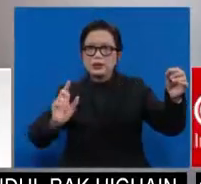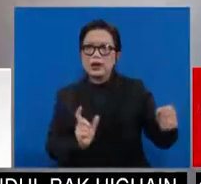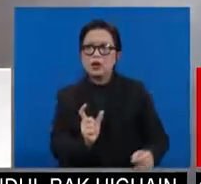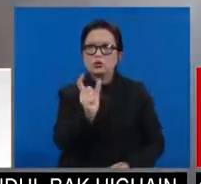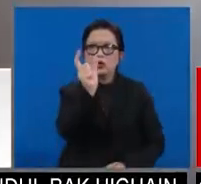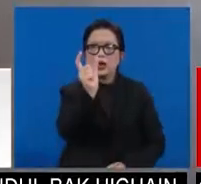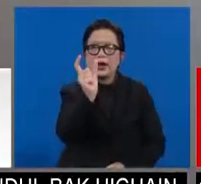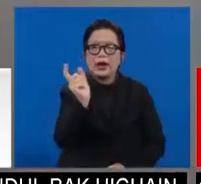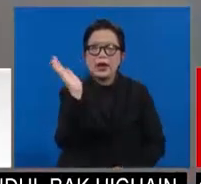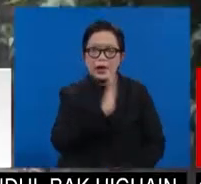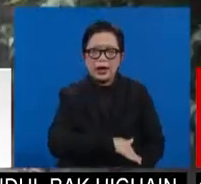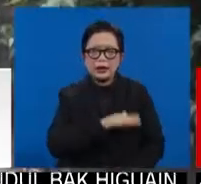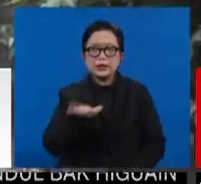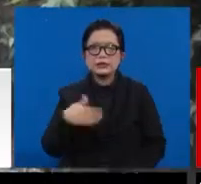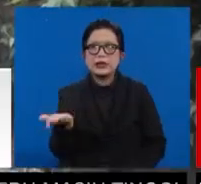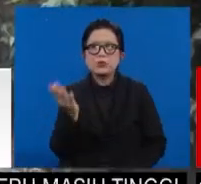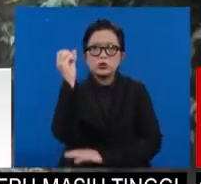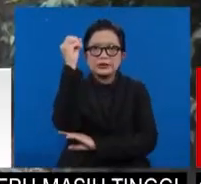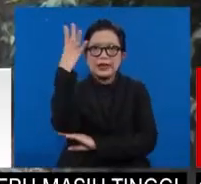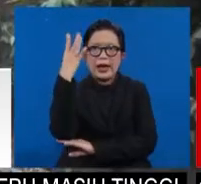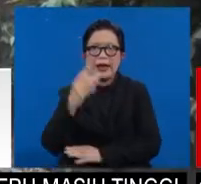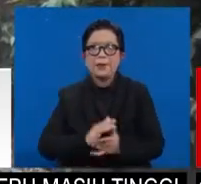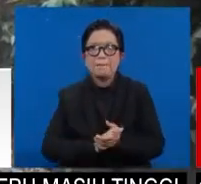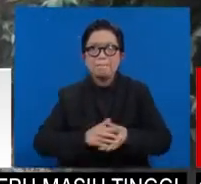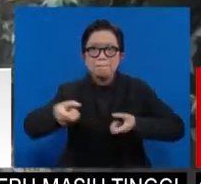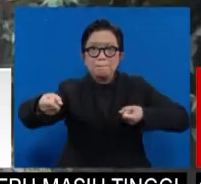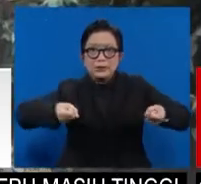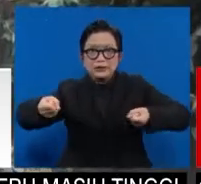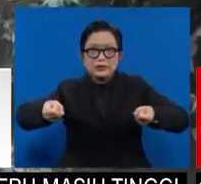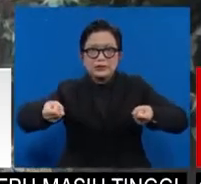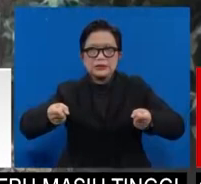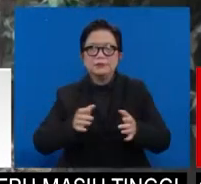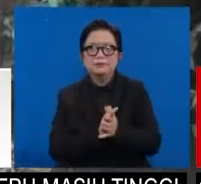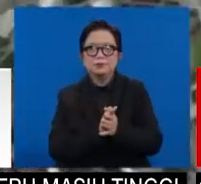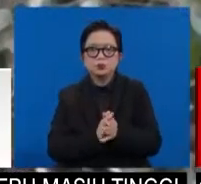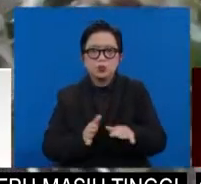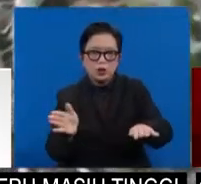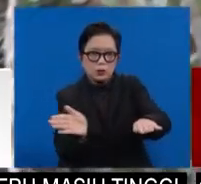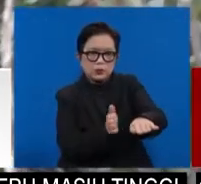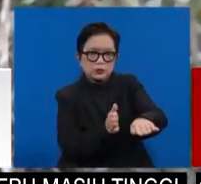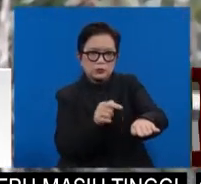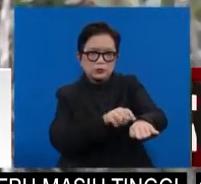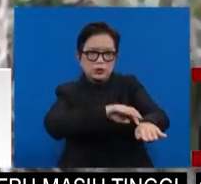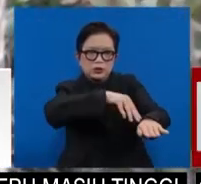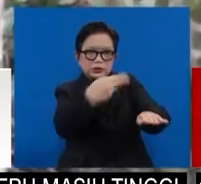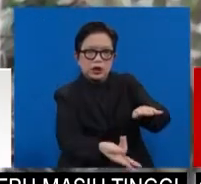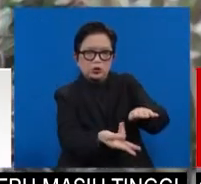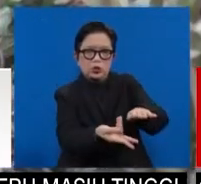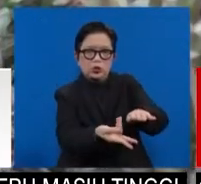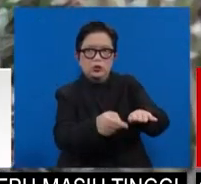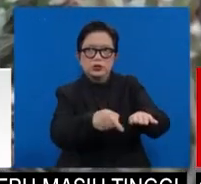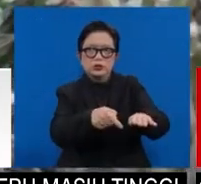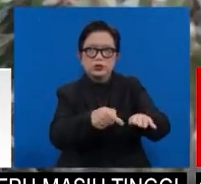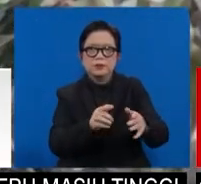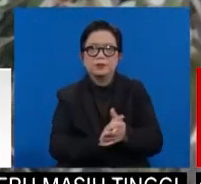Sabtu siang. Minibus hitam ini sebelumnya terjun ke dalam parit sedalam 2 meter. Kuatnya benturan membuat mobil